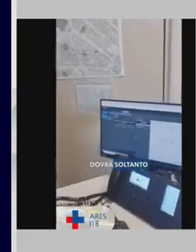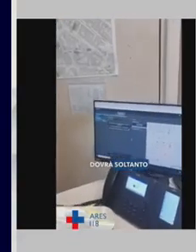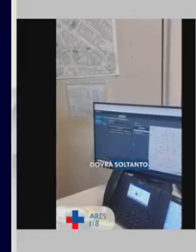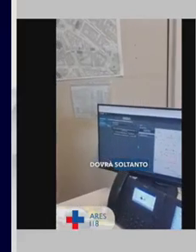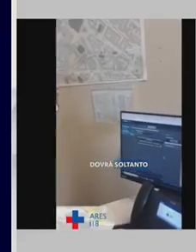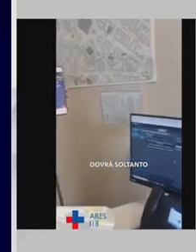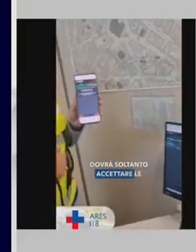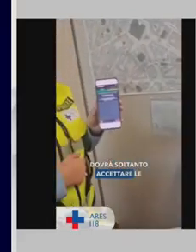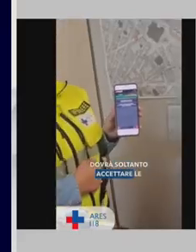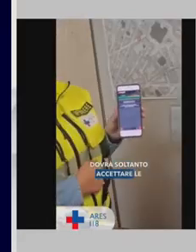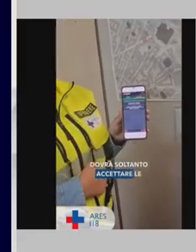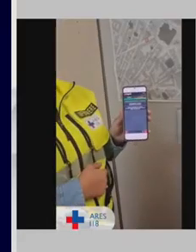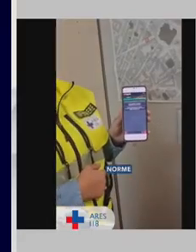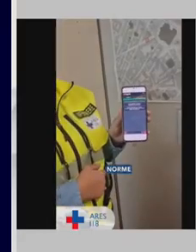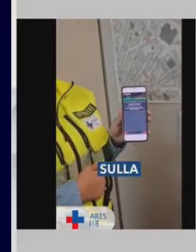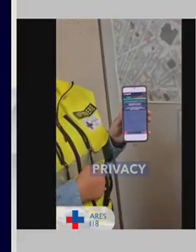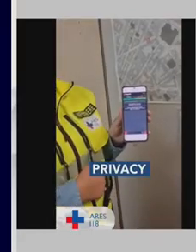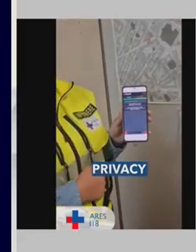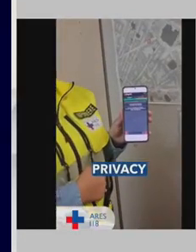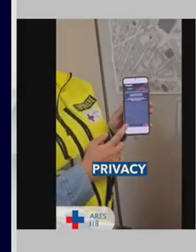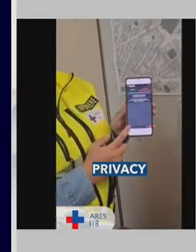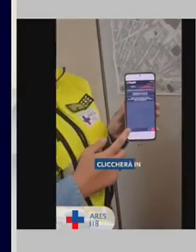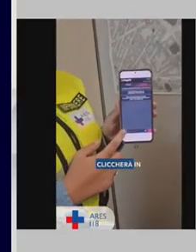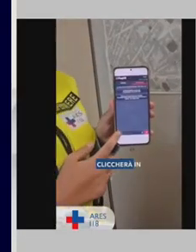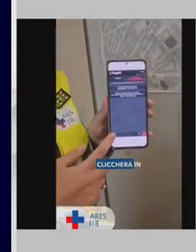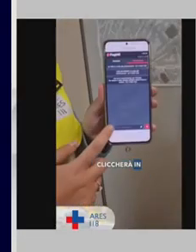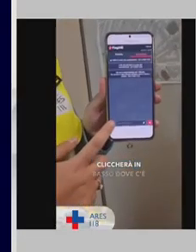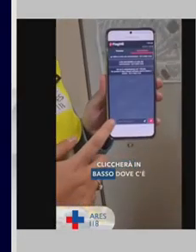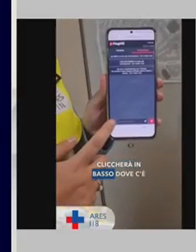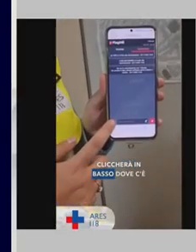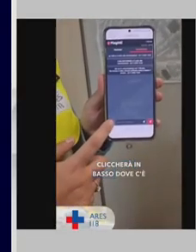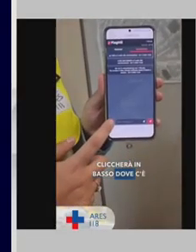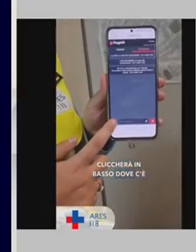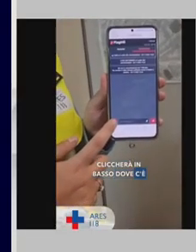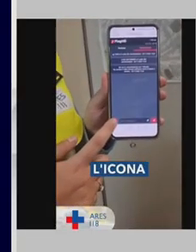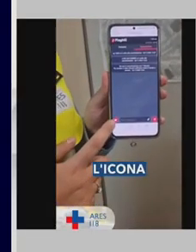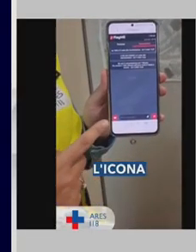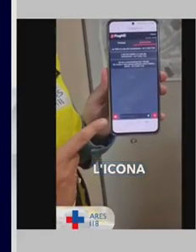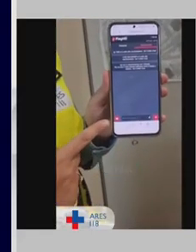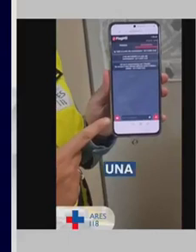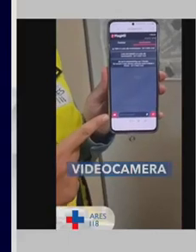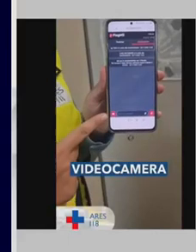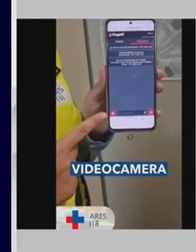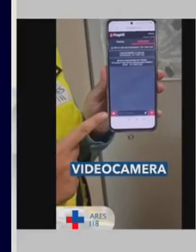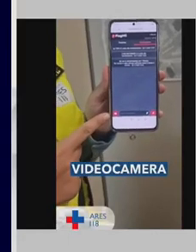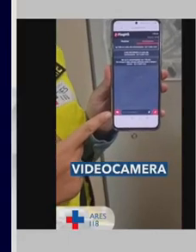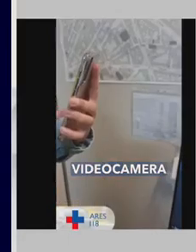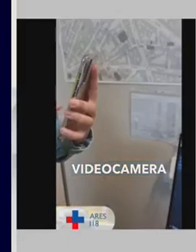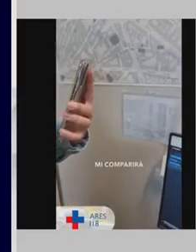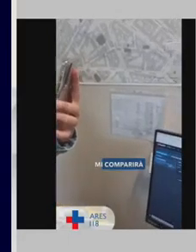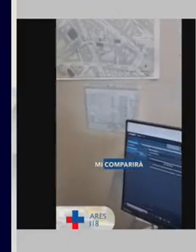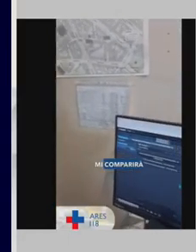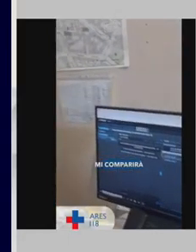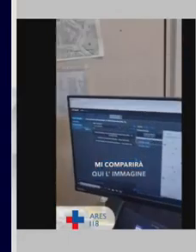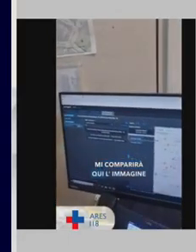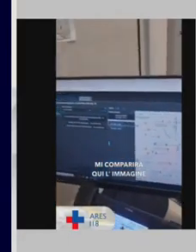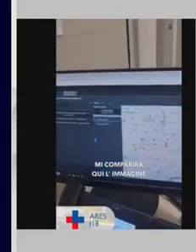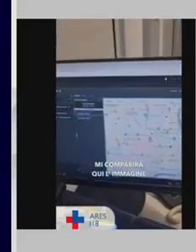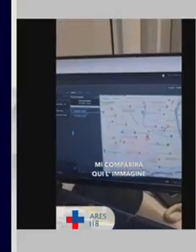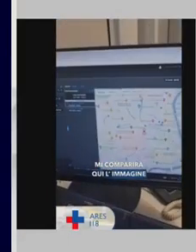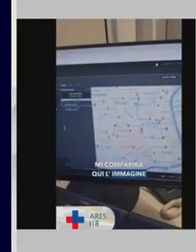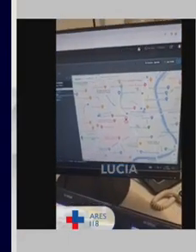dovrà soltanto accettare le norme sulla privacy e cliccherà in basso dove c'è l'icona di una videocamera. Comparirà